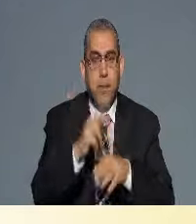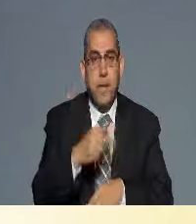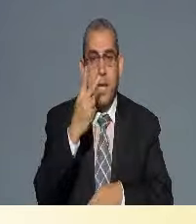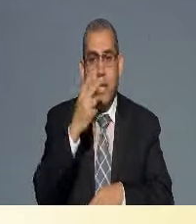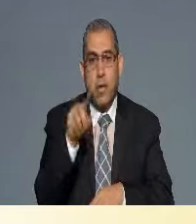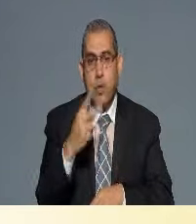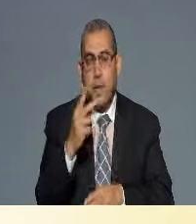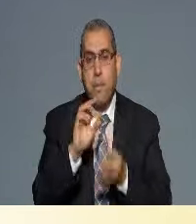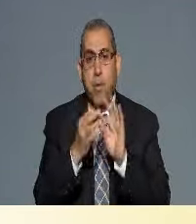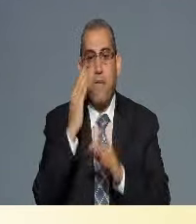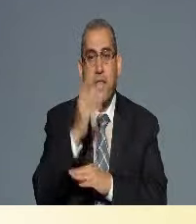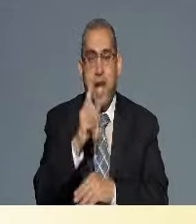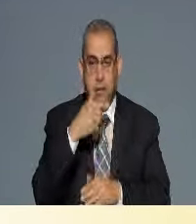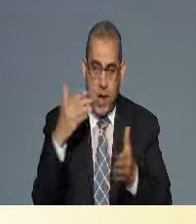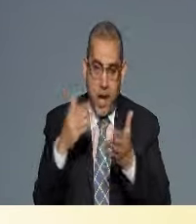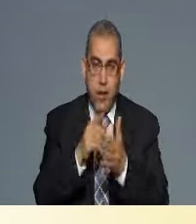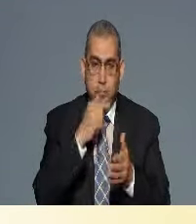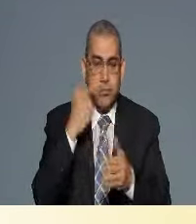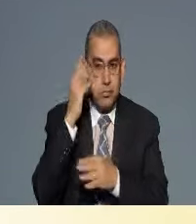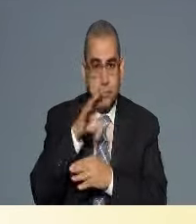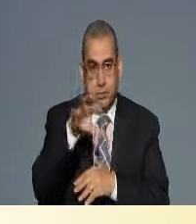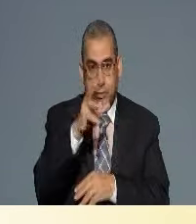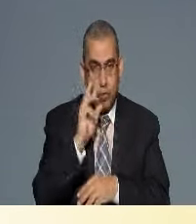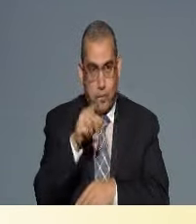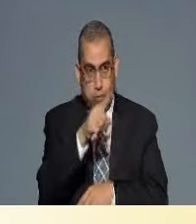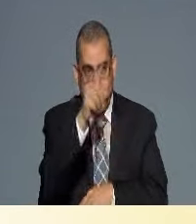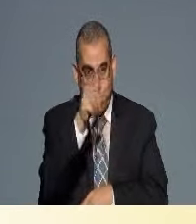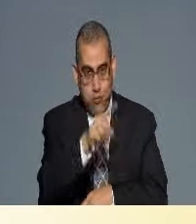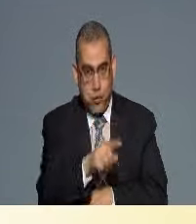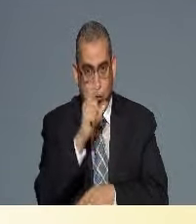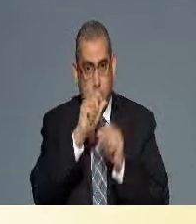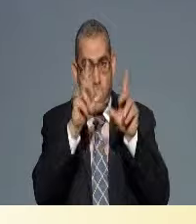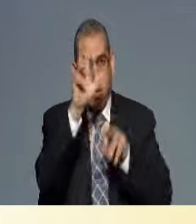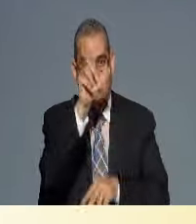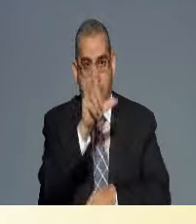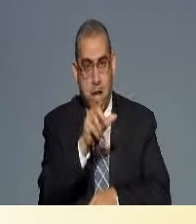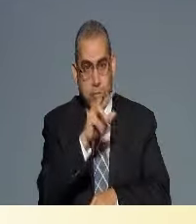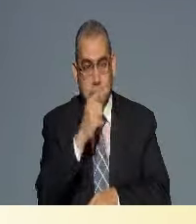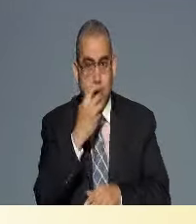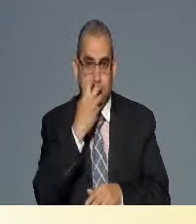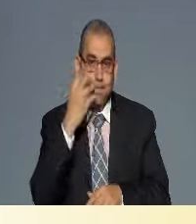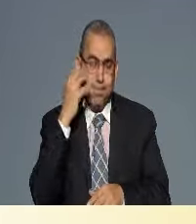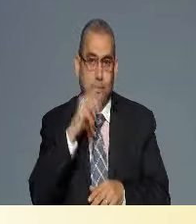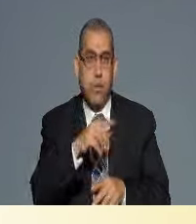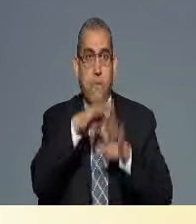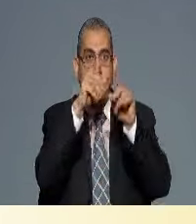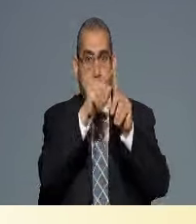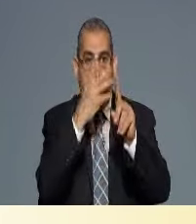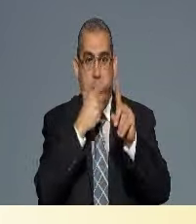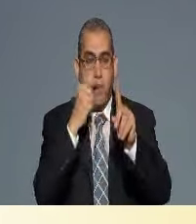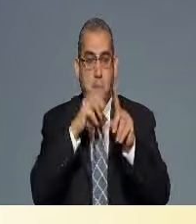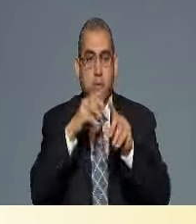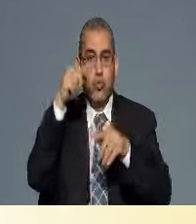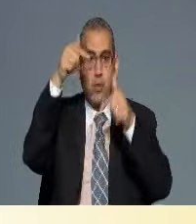2.2 مليون فدان. فهنا الخريطة قدام حضراتكم بتبين حجم، اولا الجزء اللي فوق ده صورة من الأقمار